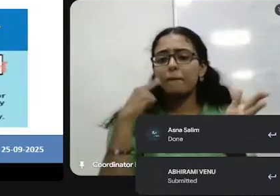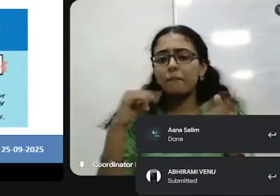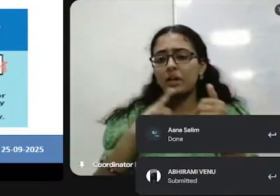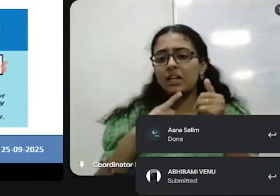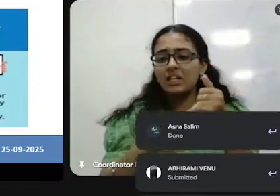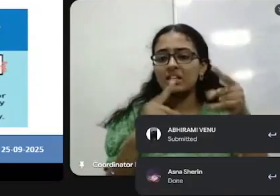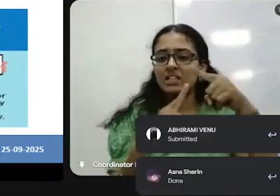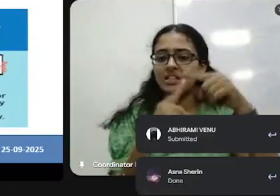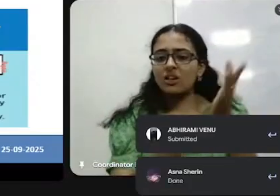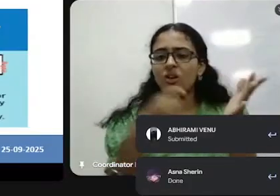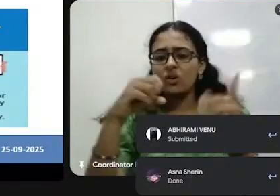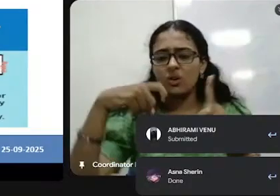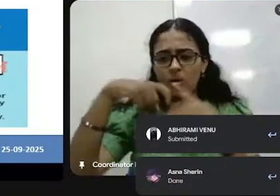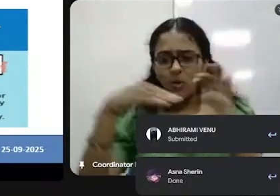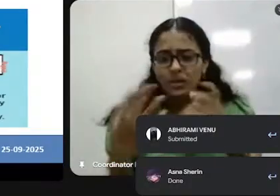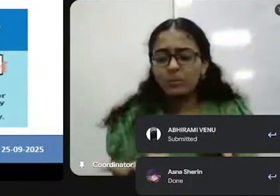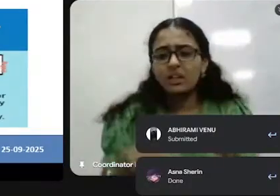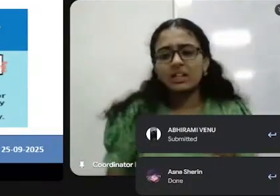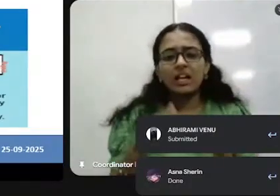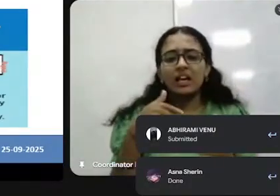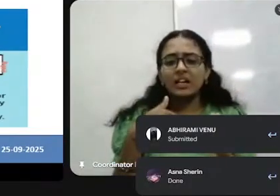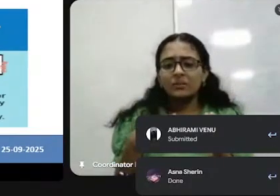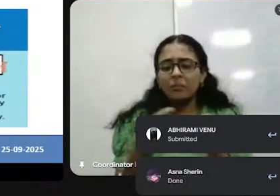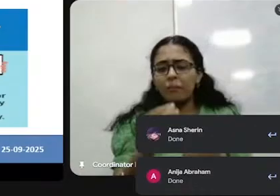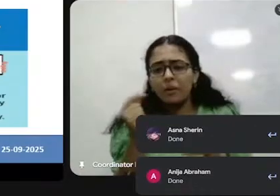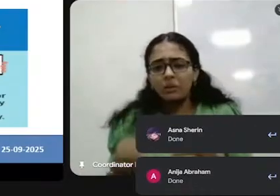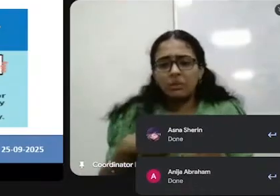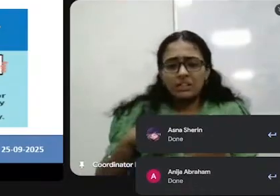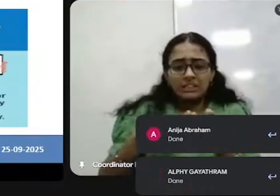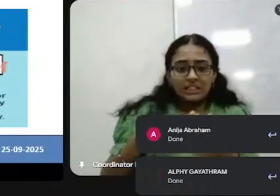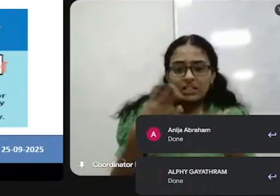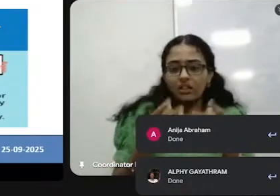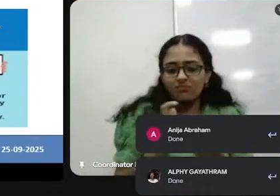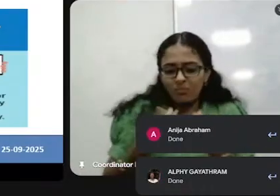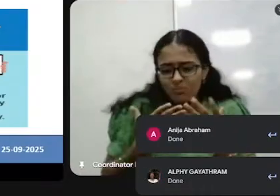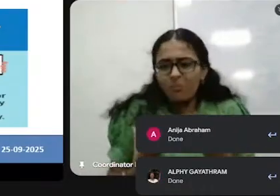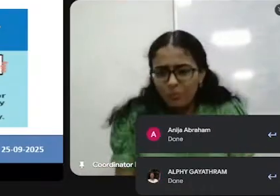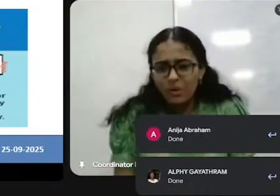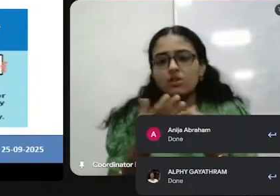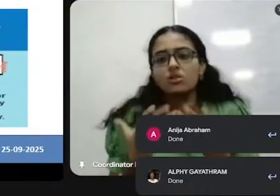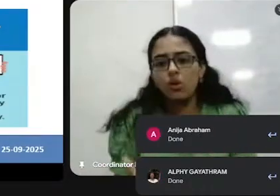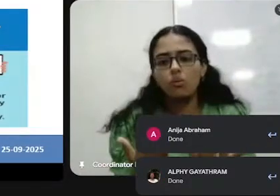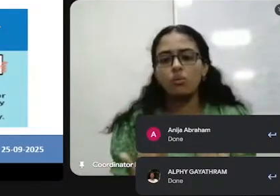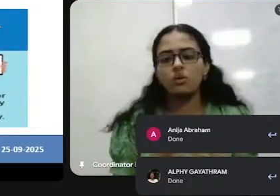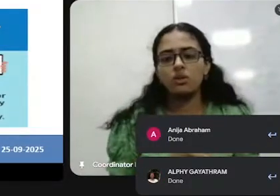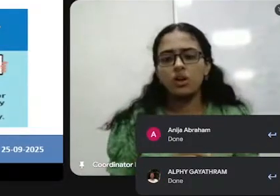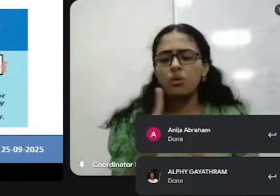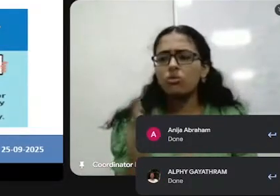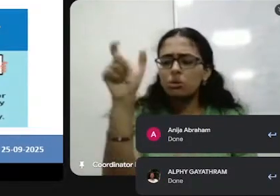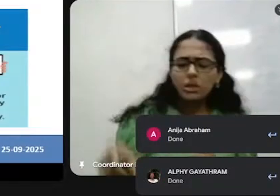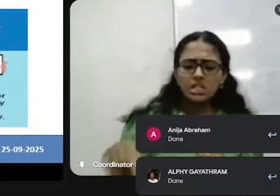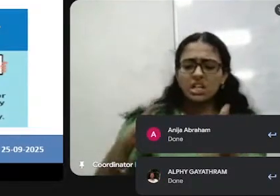വാണിംഗ് സൈനാണ് കൂടുതലായിട്ടും സ്ട്രോക്കിന്റെ. നമുക്ക് പെട്ടെന്ന് തന്നെ നമ്മൾ റിക്കവർ ആവുന്ന അവസ്ഥയോടാണ്. നമ്മൾ ഒരാൾക്ക് സ്ട്രോക്ക് ആണ്